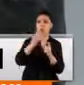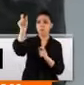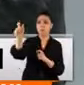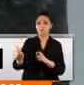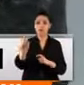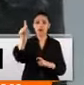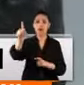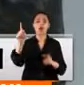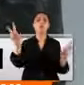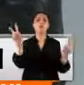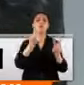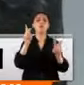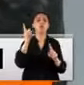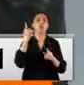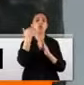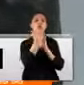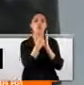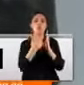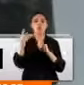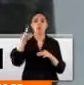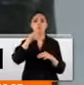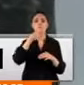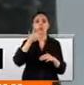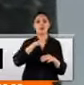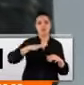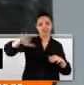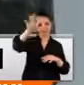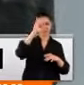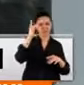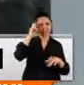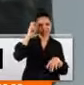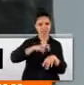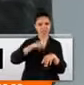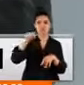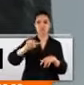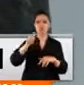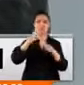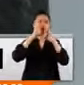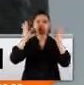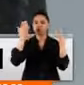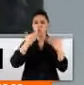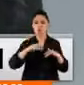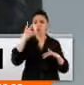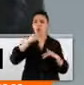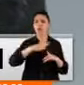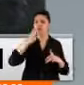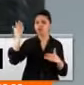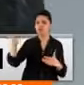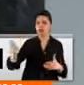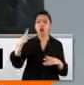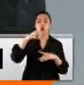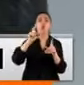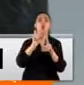moda programlarından renkli görüntüsüyle, gülümsemesiyle hatırlarsınız ama bugün hiç mutlu değil. Hatta gözleri dolu dolu. Çünkü